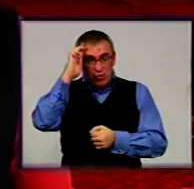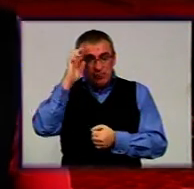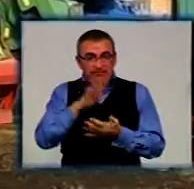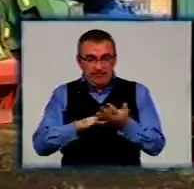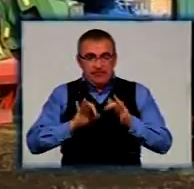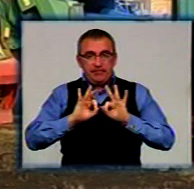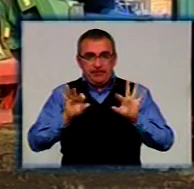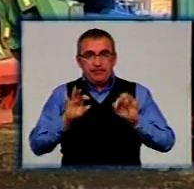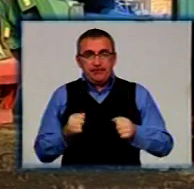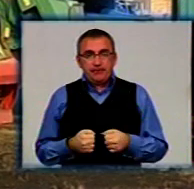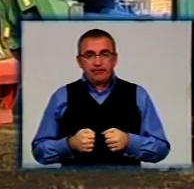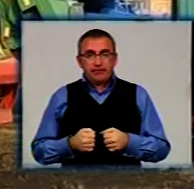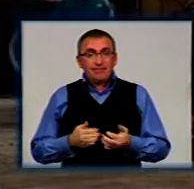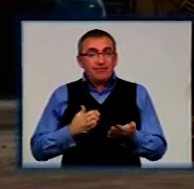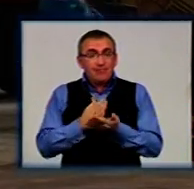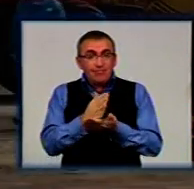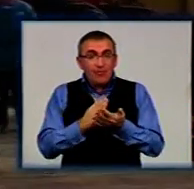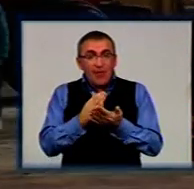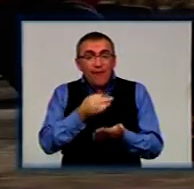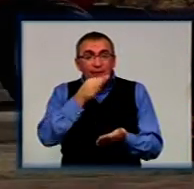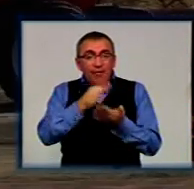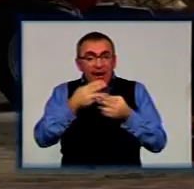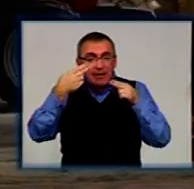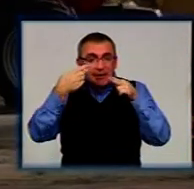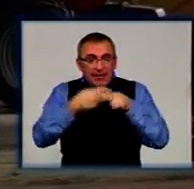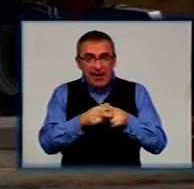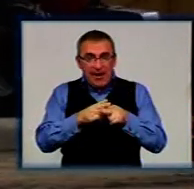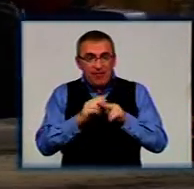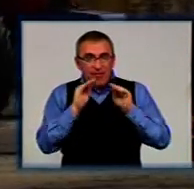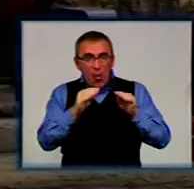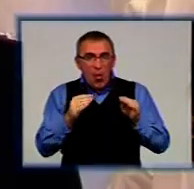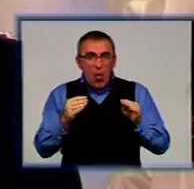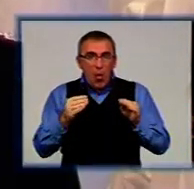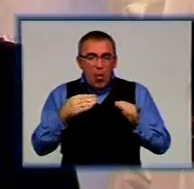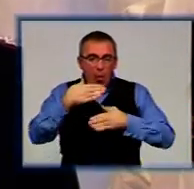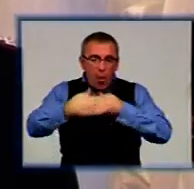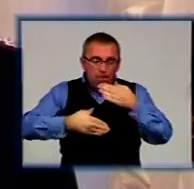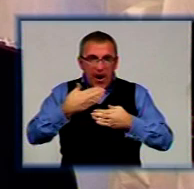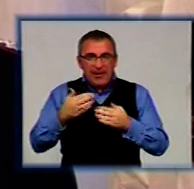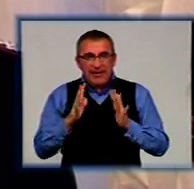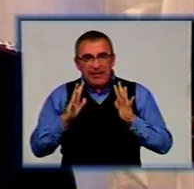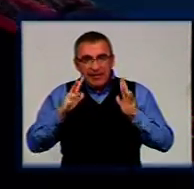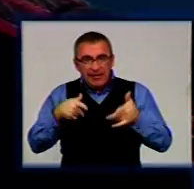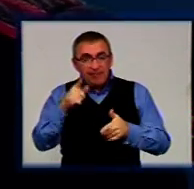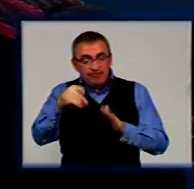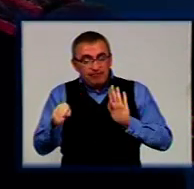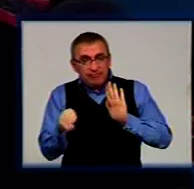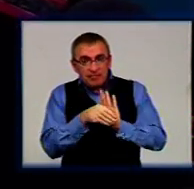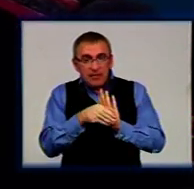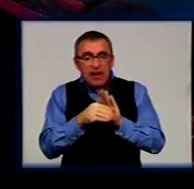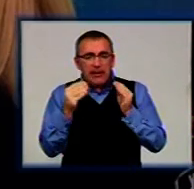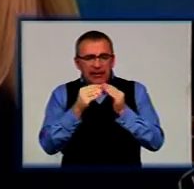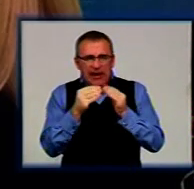Токар. Посадовці, які відповідав за технічний нагляд та встановлення на облік комбайнів та тракторів, правоохоронці інкримінують хабарництво майже по